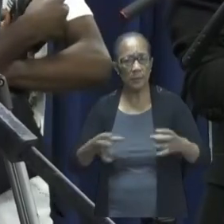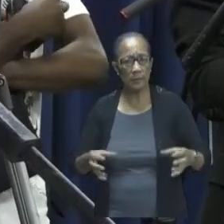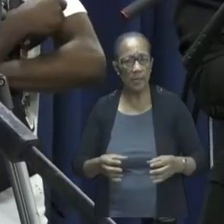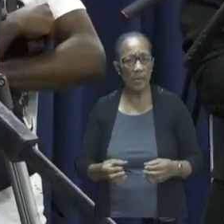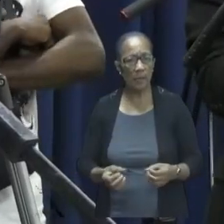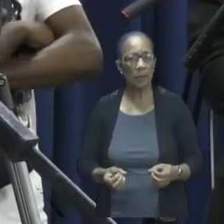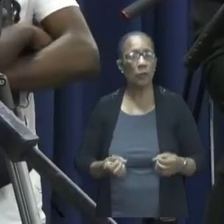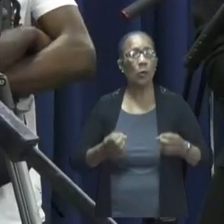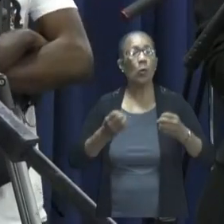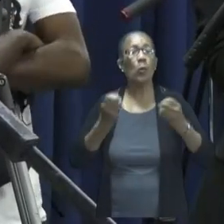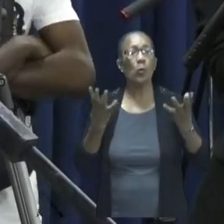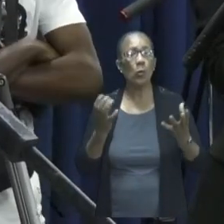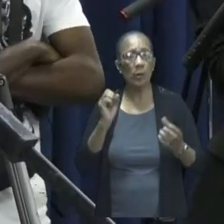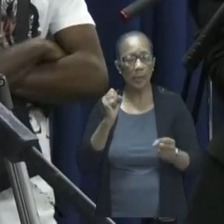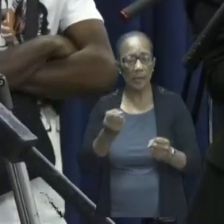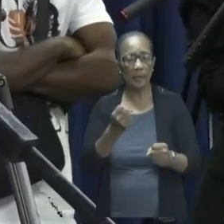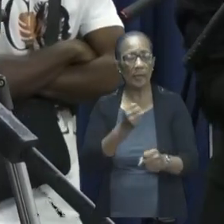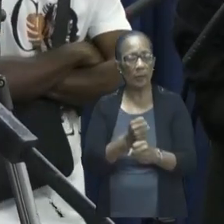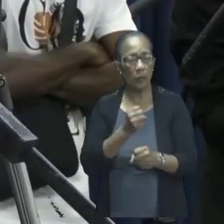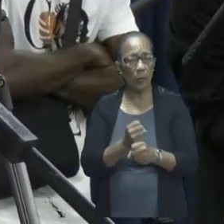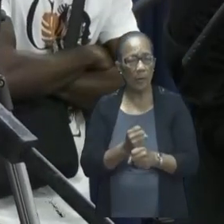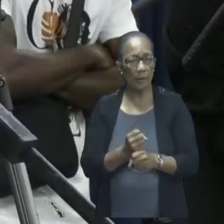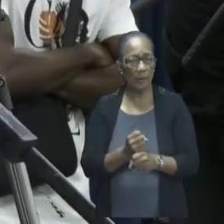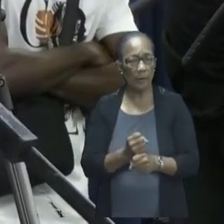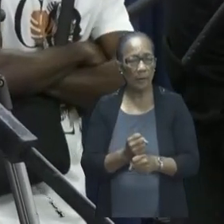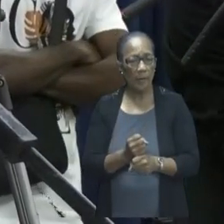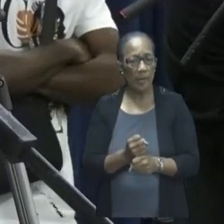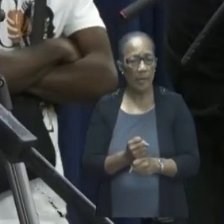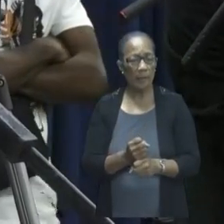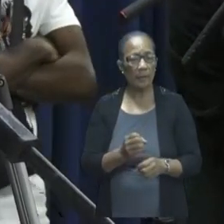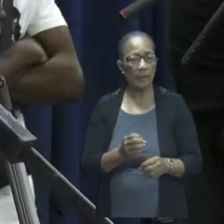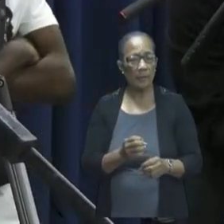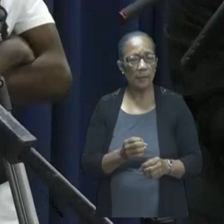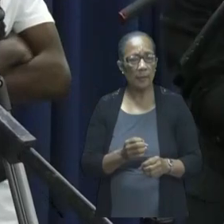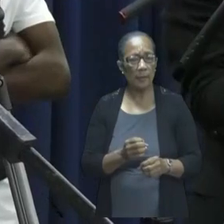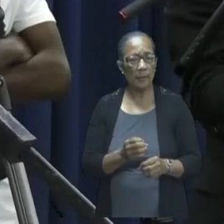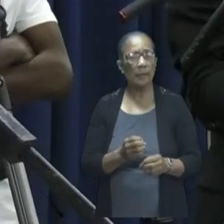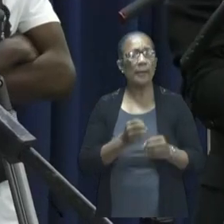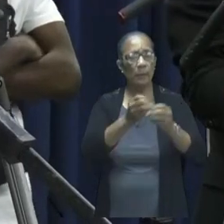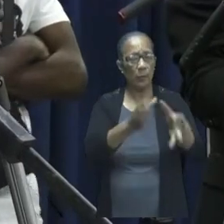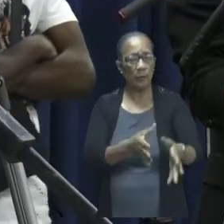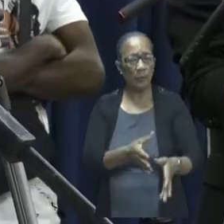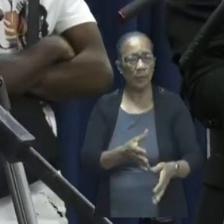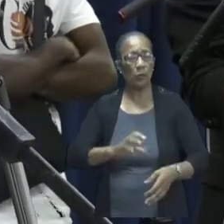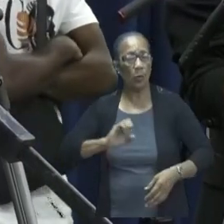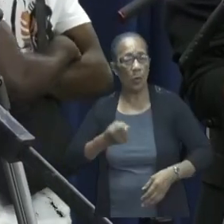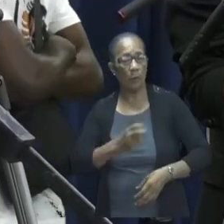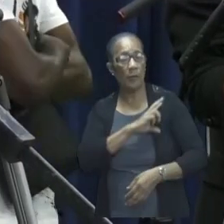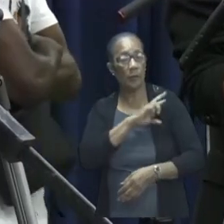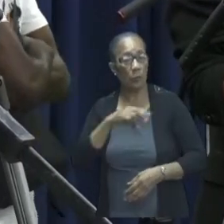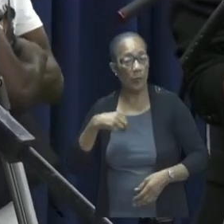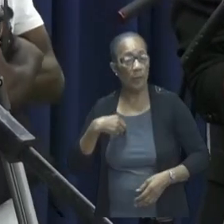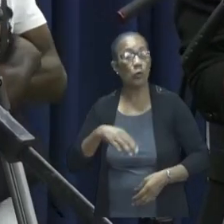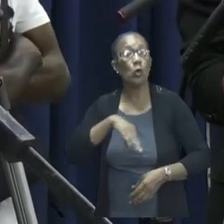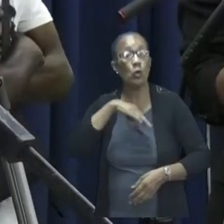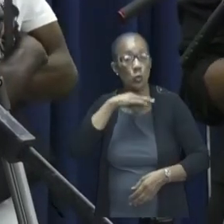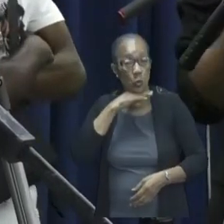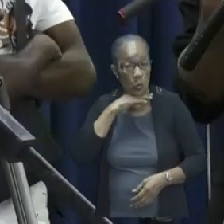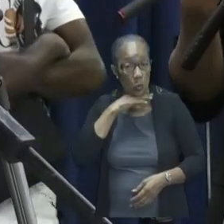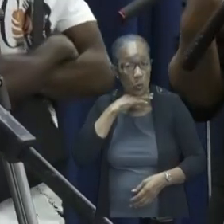hoeverre wordt er gewerkt aan het meer gaan produceren daar importeren want we hebben een markt wij hebben genoeg